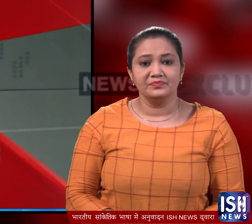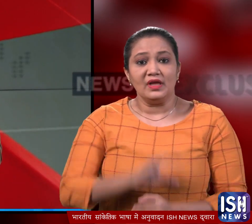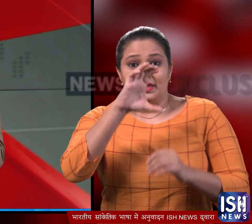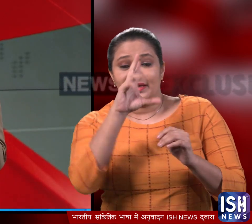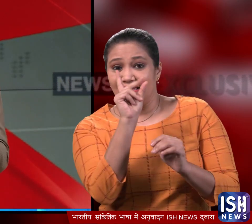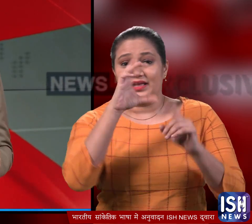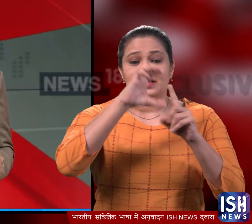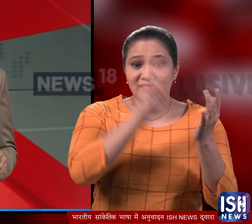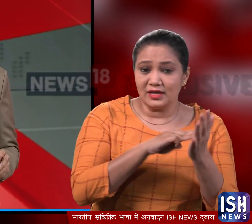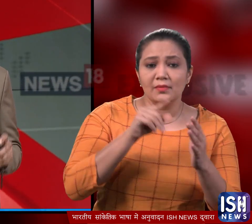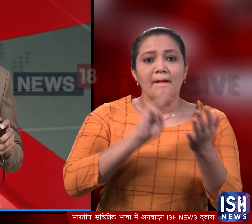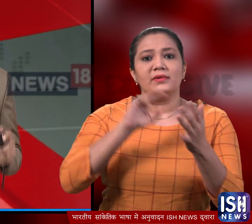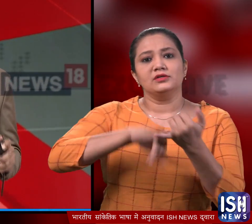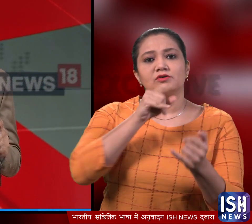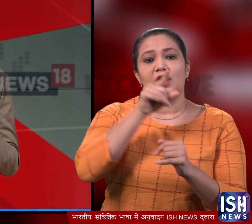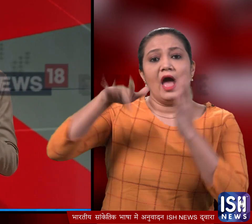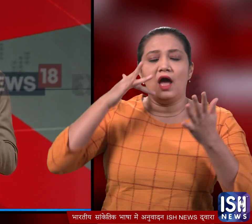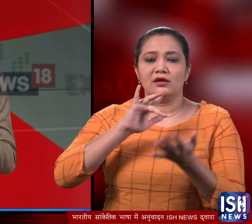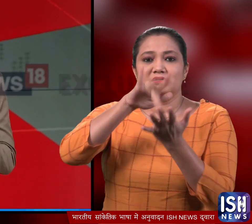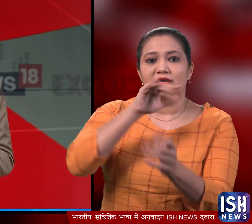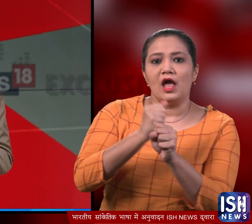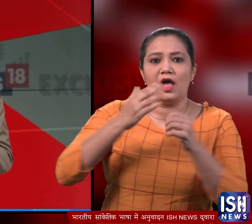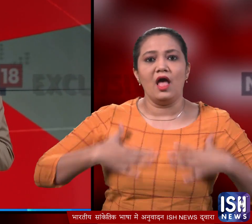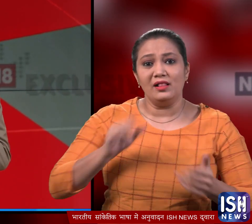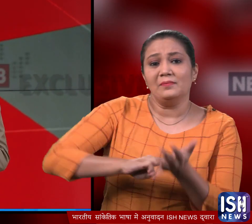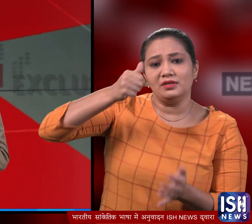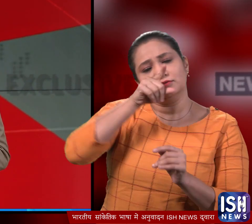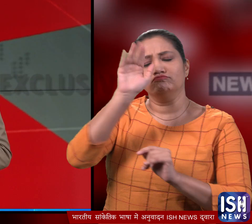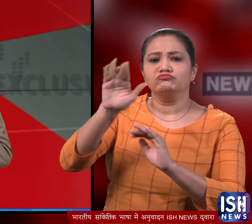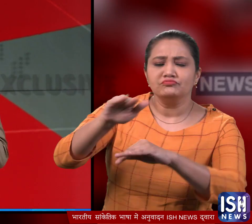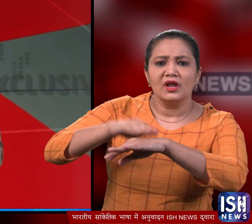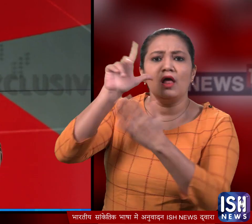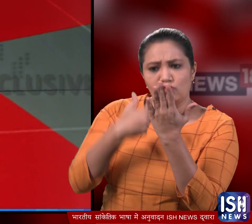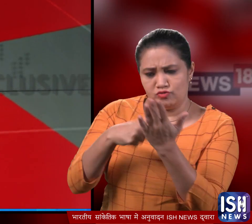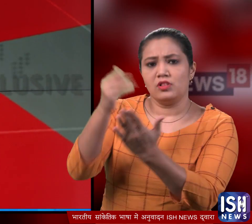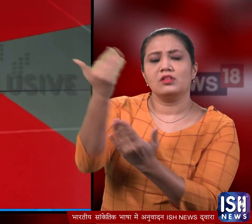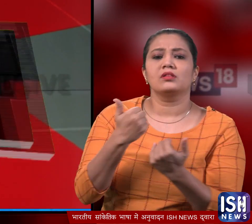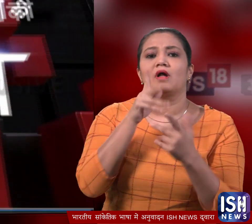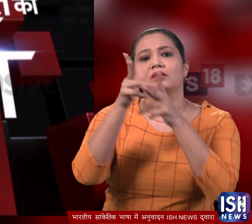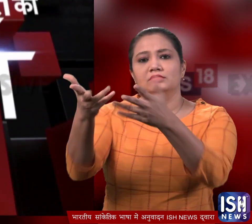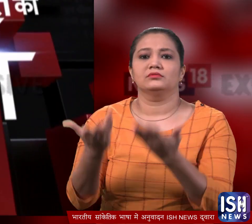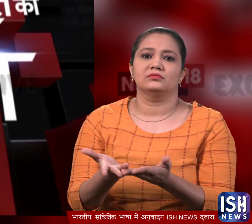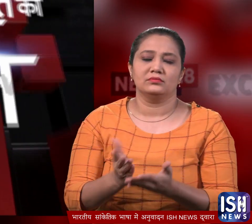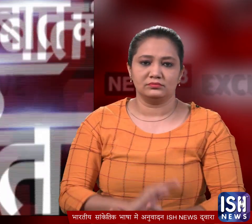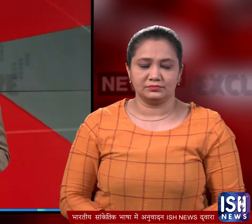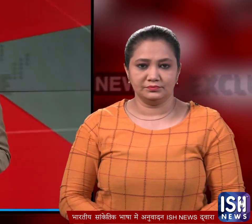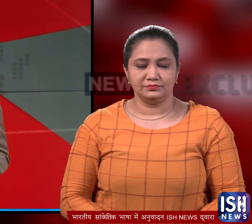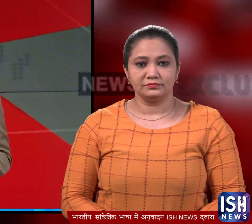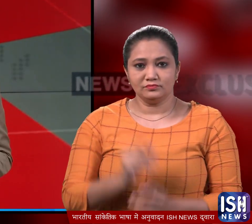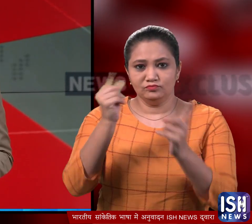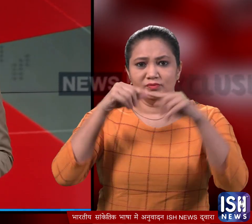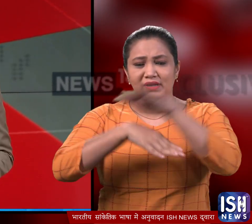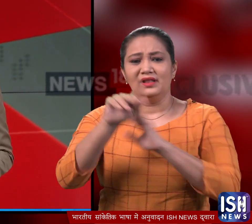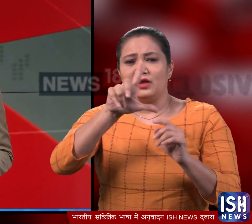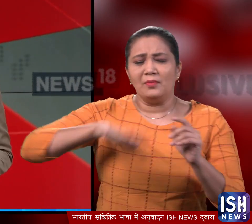डिप्टी सीएम मनीष सिसोदिया ने केंद्रीय स्वास्थ्य मंत्री को चिट्ठी लिखकर छठ पूजा के लिए दिशा निर्देश जारी करने की मांग कर दी। यूपी